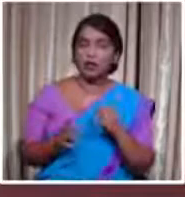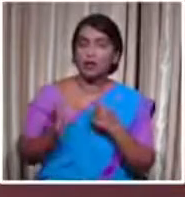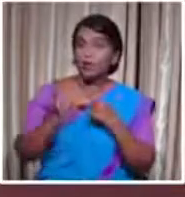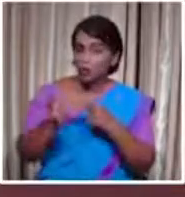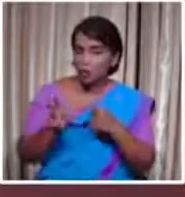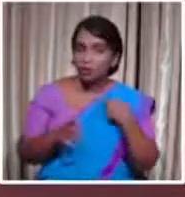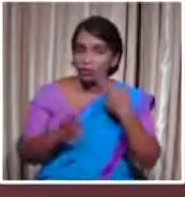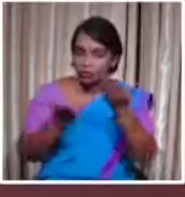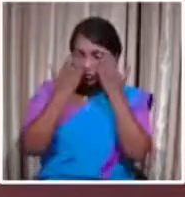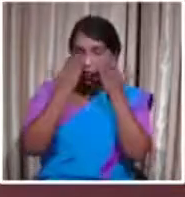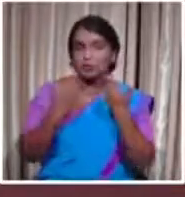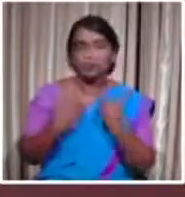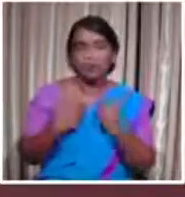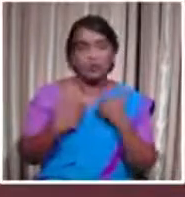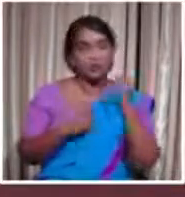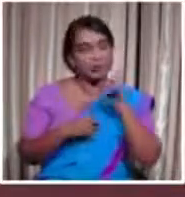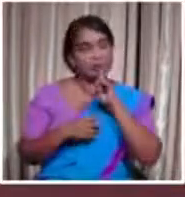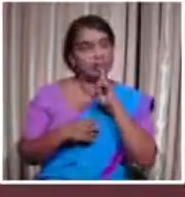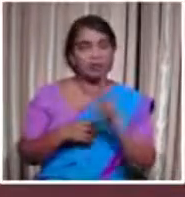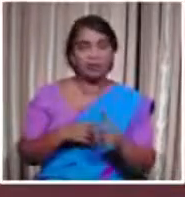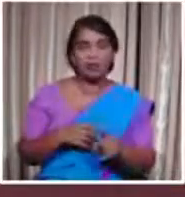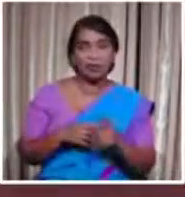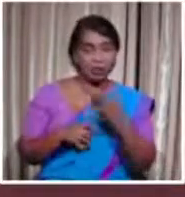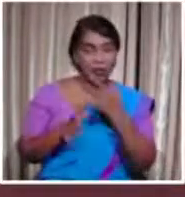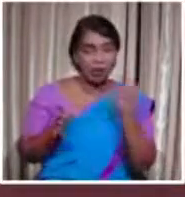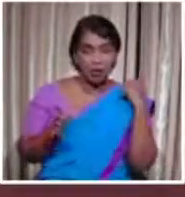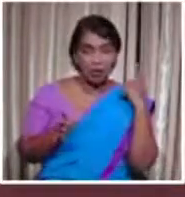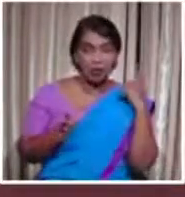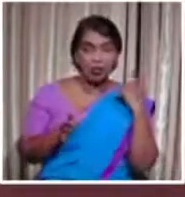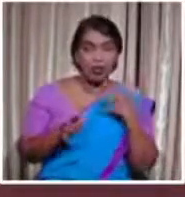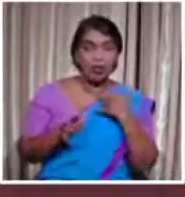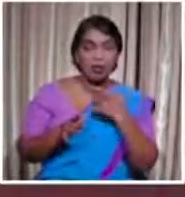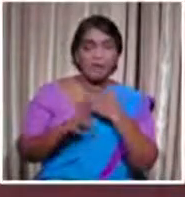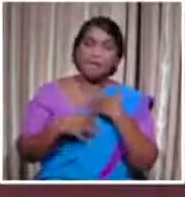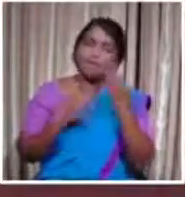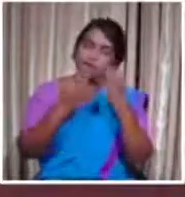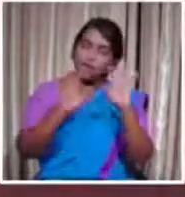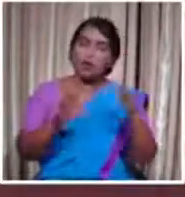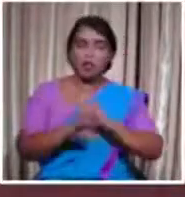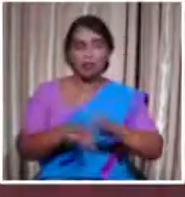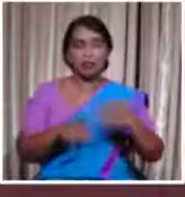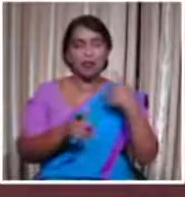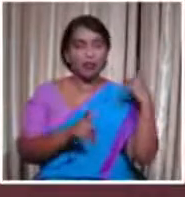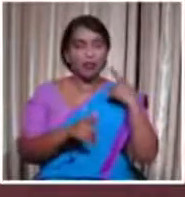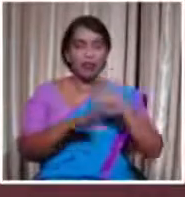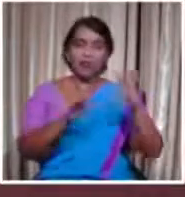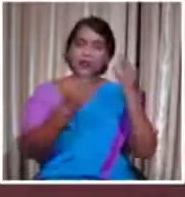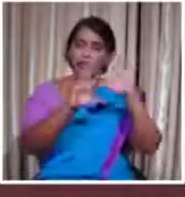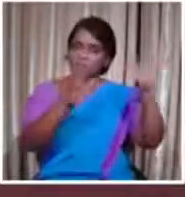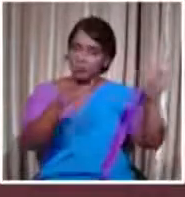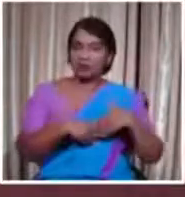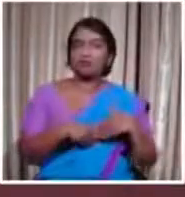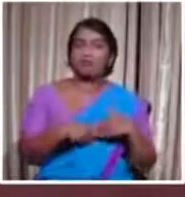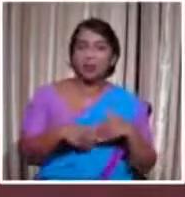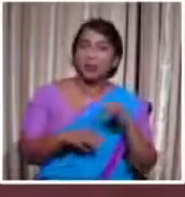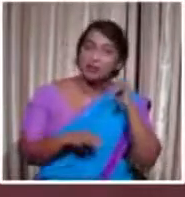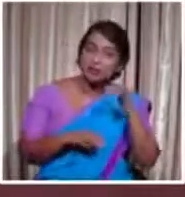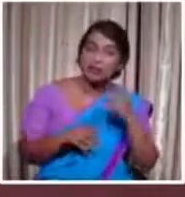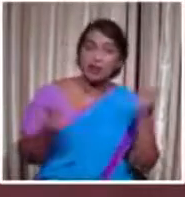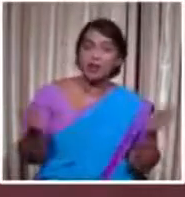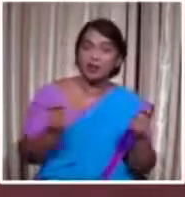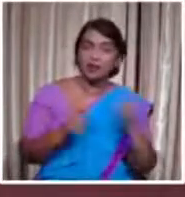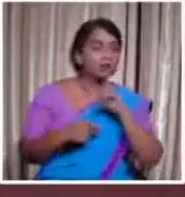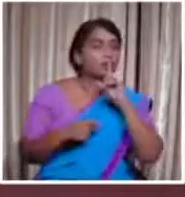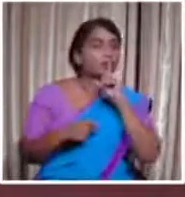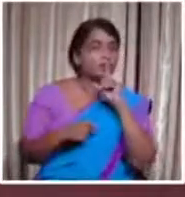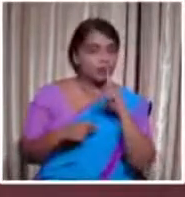ඒවල දැක්ුණා. සමහර අය කියලා තිබ්බ හැම කරොත් අපේ පන්සල්ට ඒ ළමයි නොමිලේ නිදාසේ ගන්නවයි කිව්වා. සමහර කඩවල කියලා